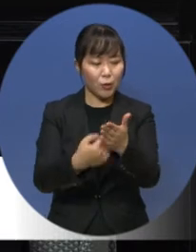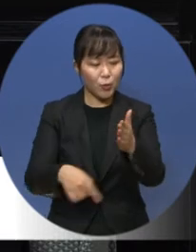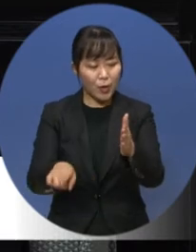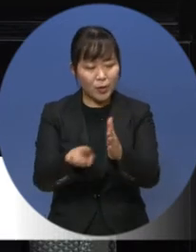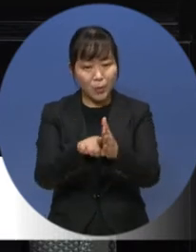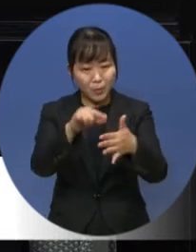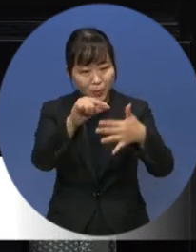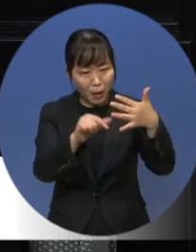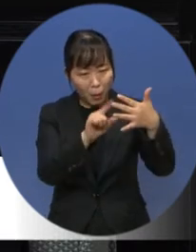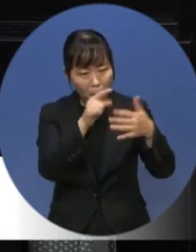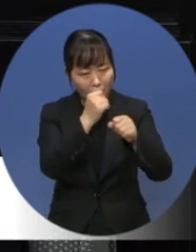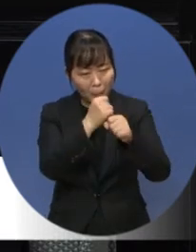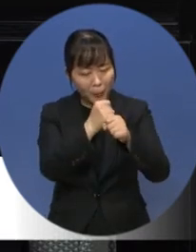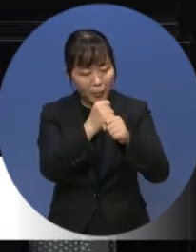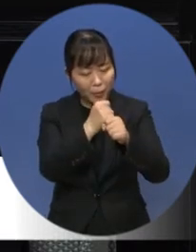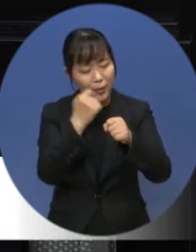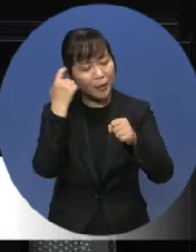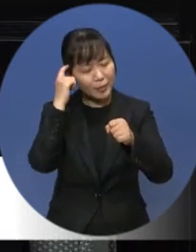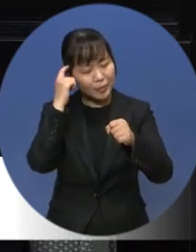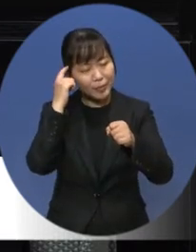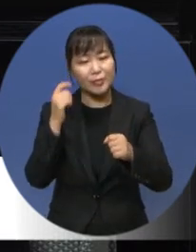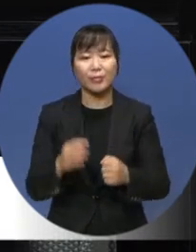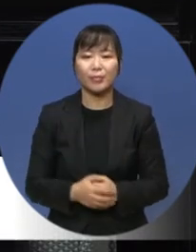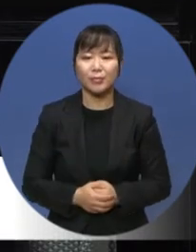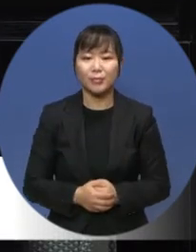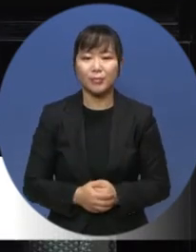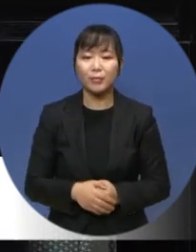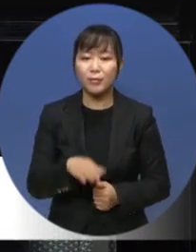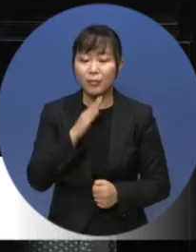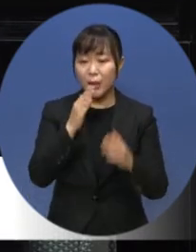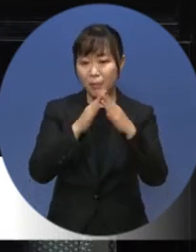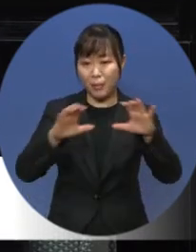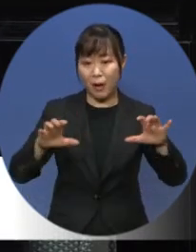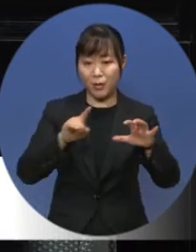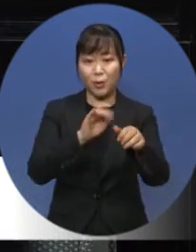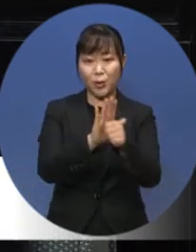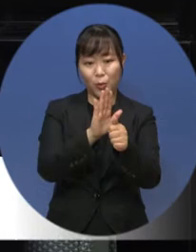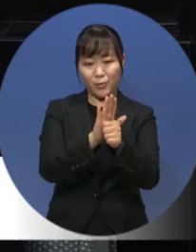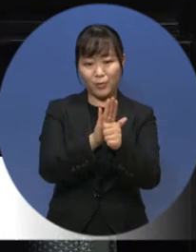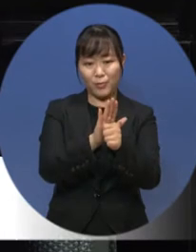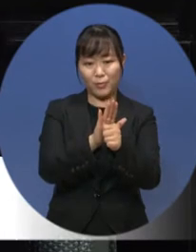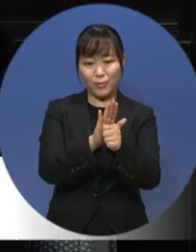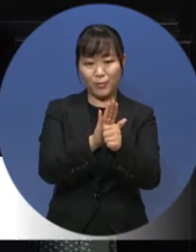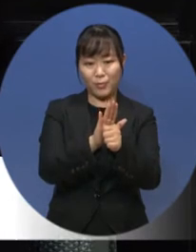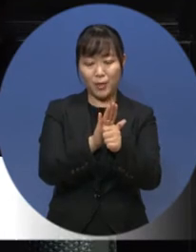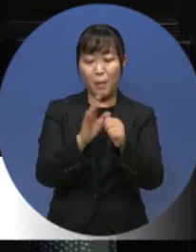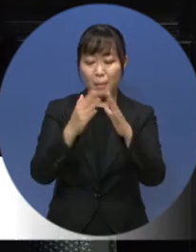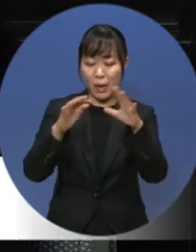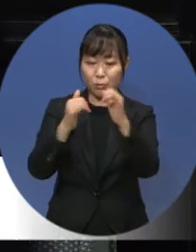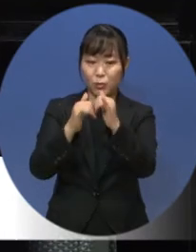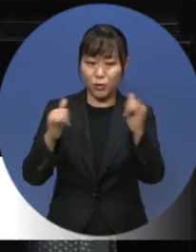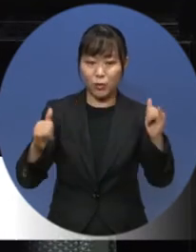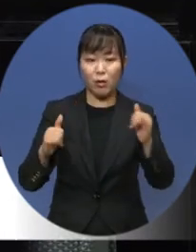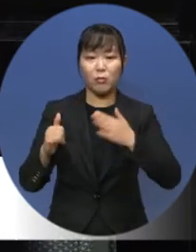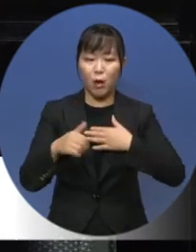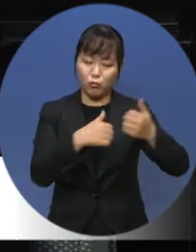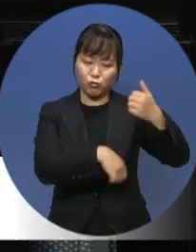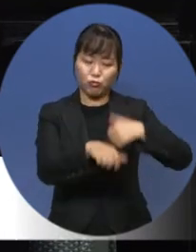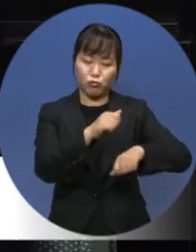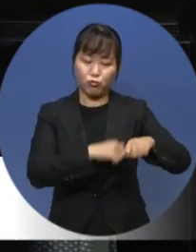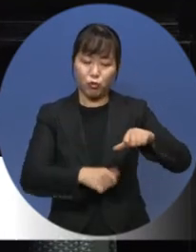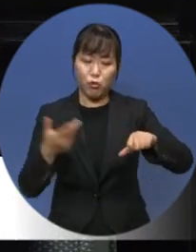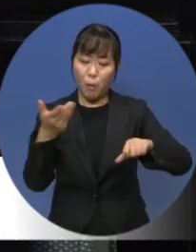콘텐츠를 좀 개발을 해야겠다고 생각을 했고 진짜 마을에서 도움이 되는 그래서 이제 마을 분들이 뭐 자기 후손들한테